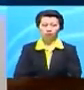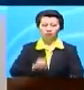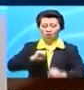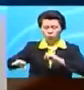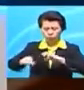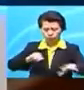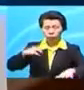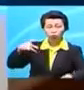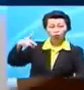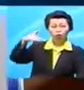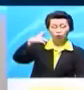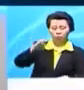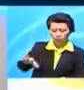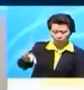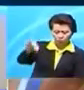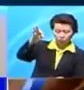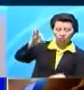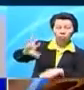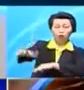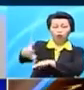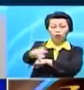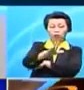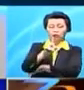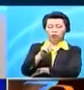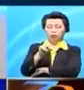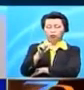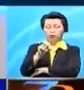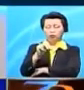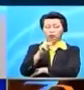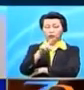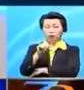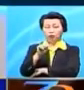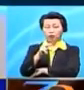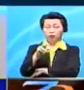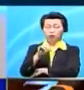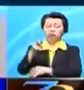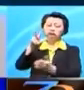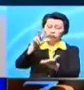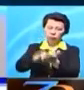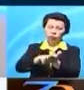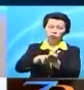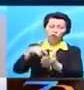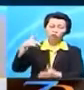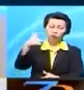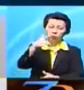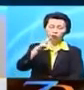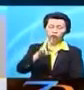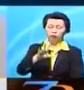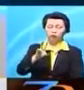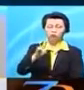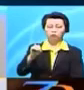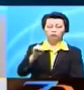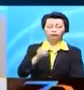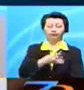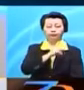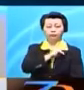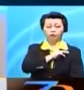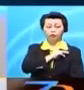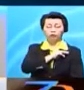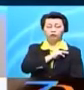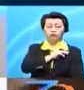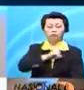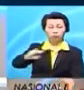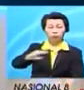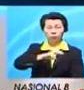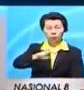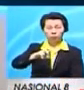Serpihan pesawat yang dijumpai di perairan Tanzania sah milik pesawat MH370. Kementerian Pengangkutan dalam satu